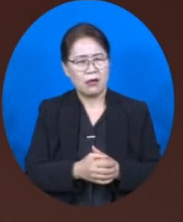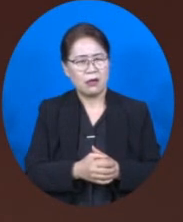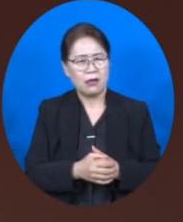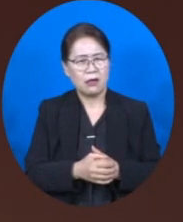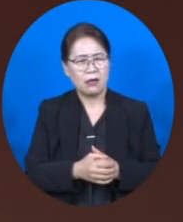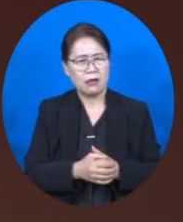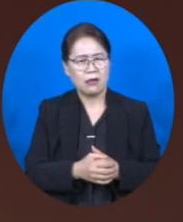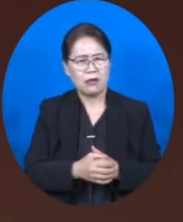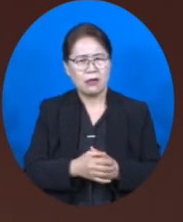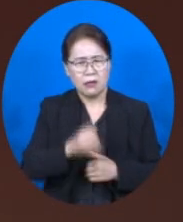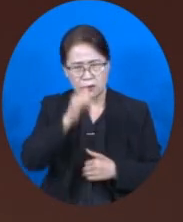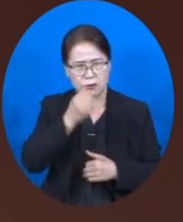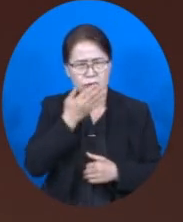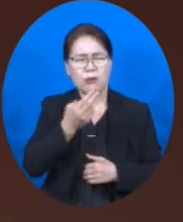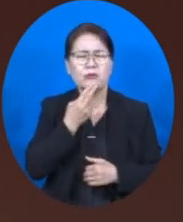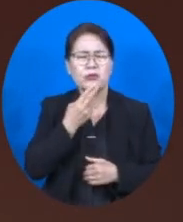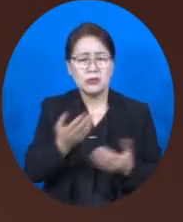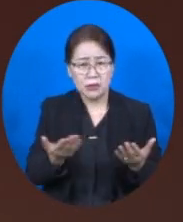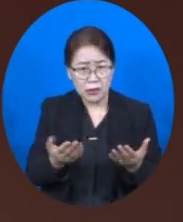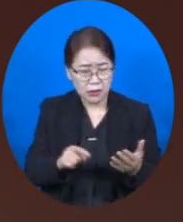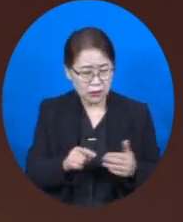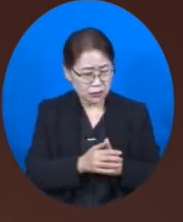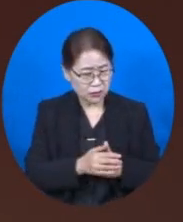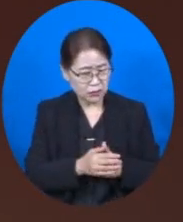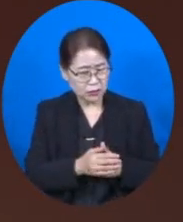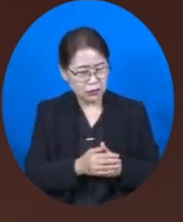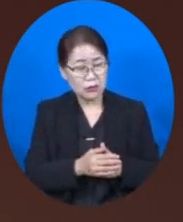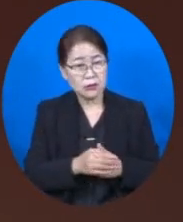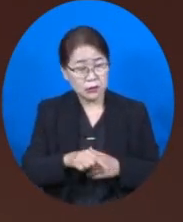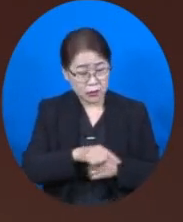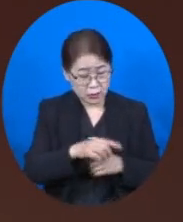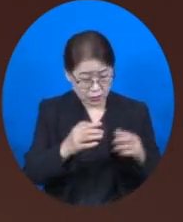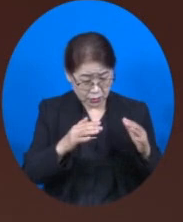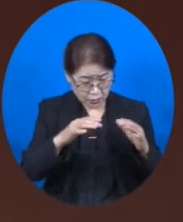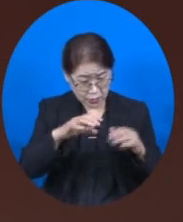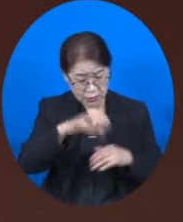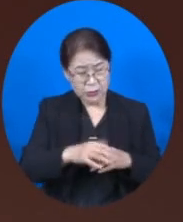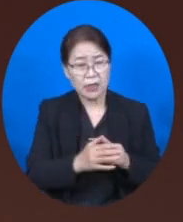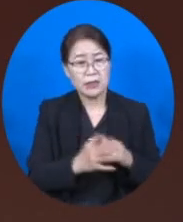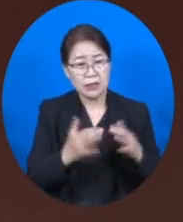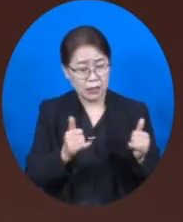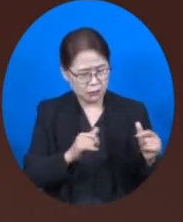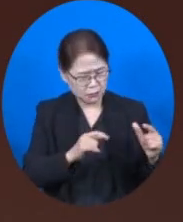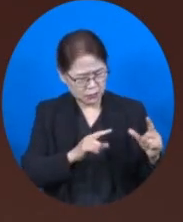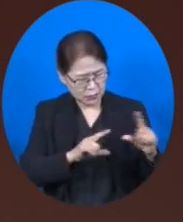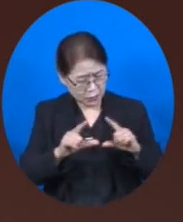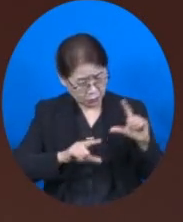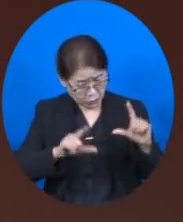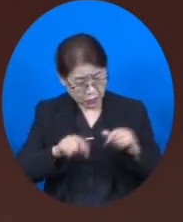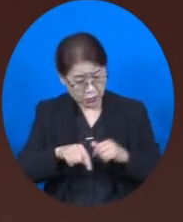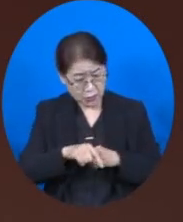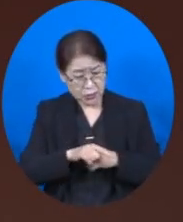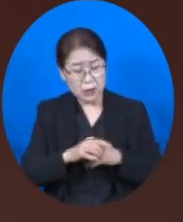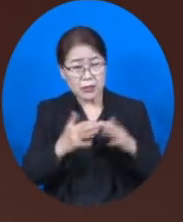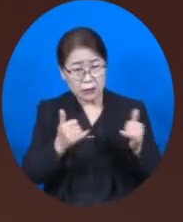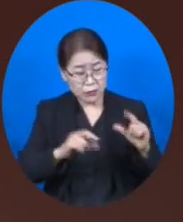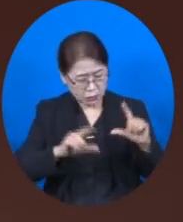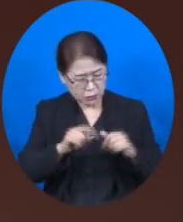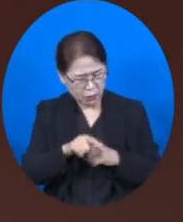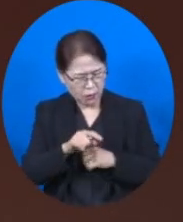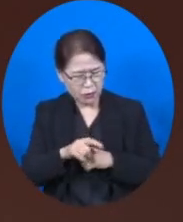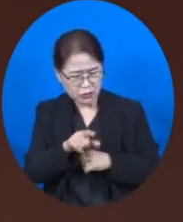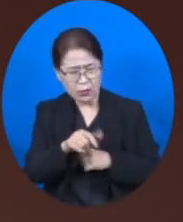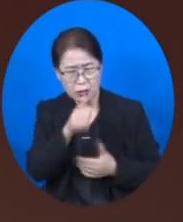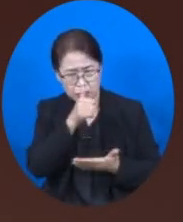얘기입니다 그래서 그것을 바라본 여리고성의 사람들은요 이렇게 반응을 했어요 저가 죄인의 집에